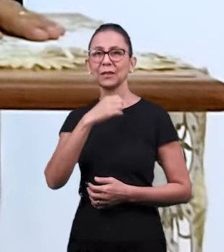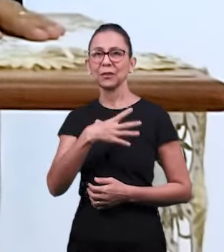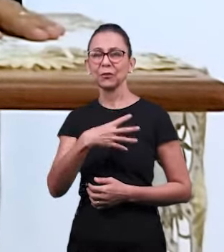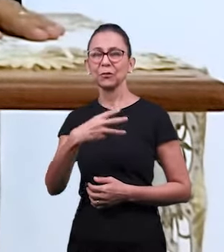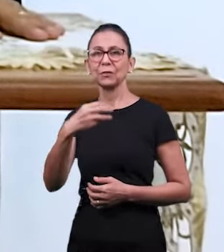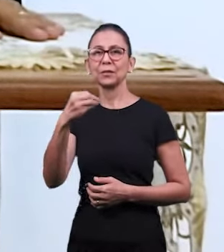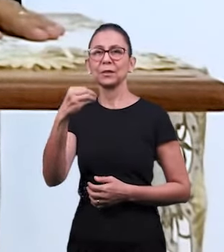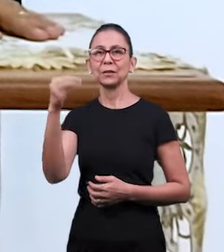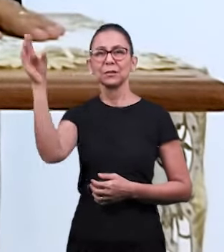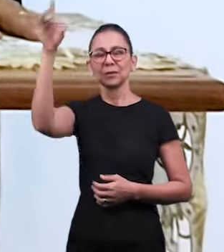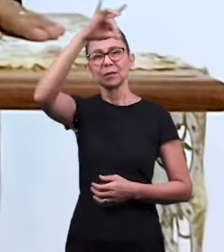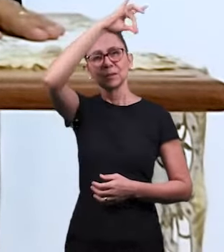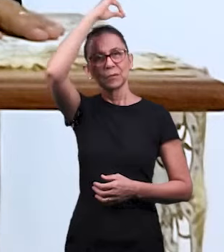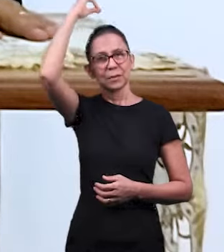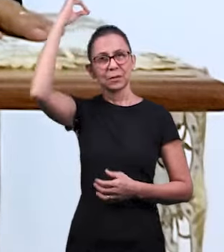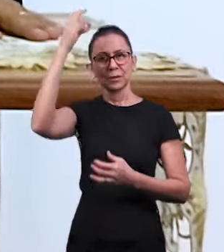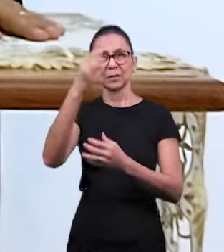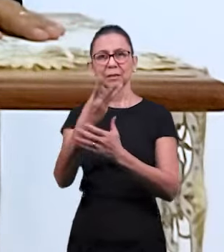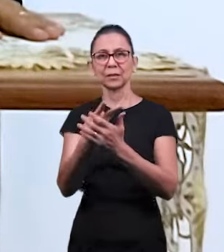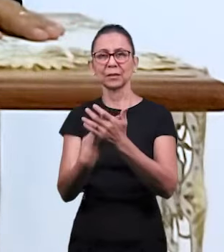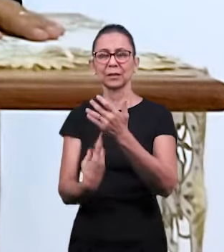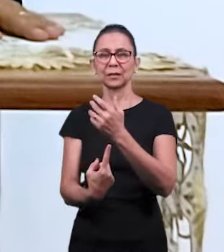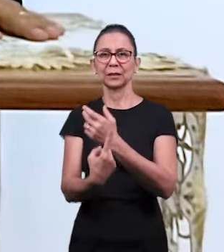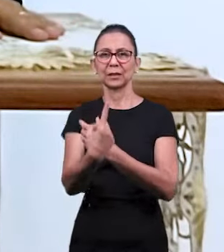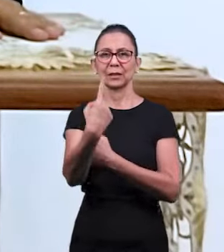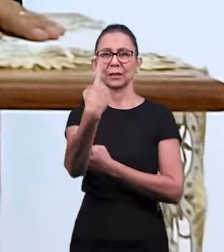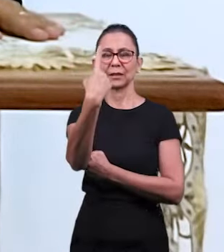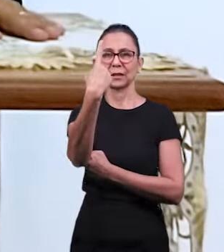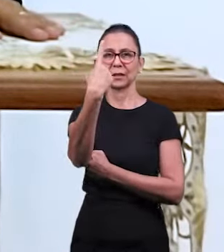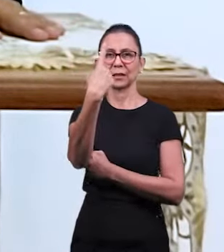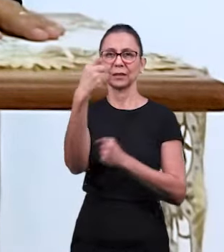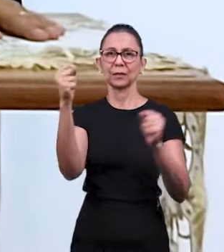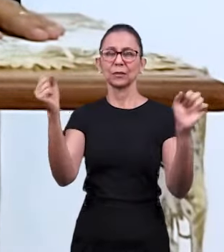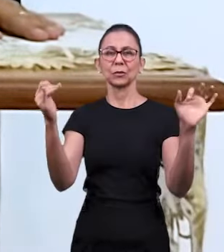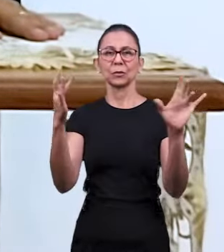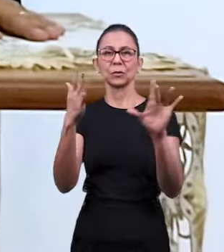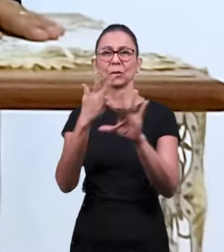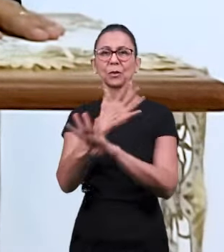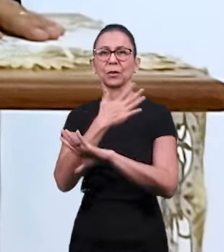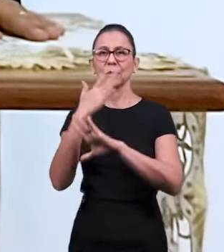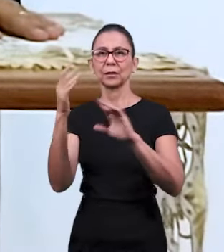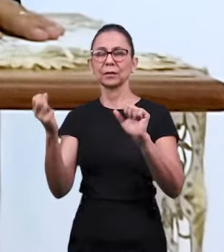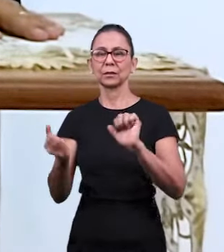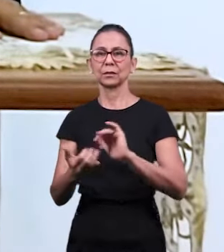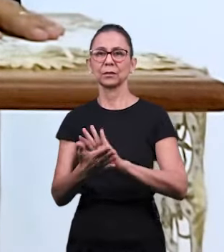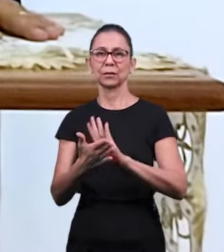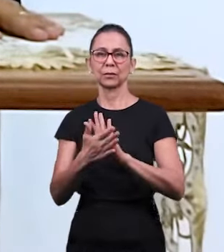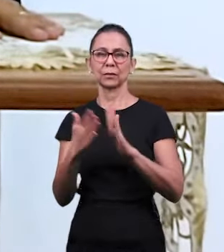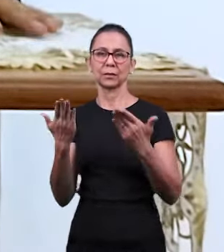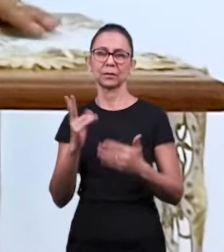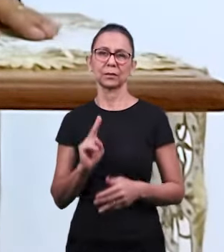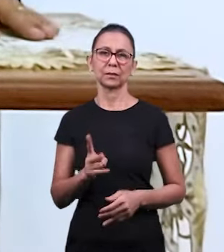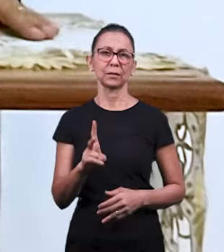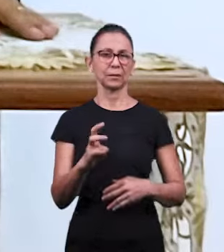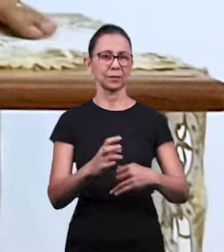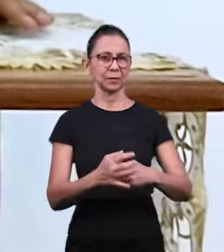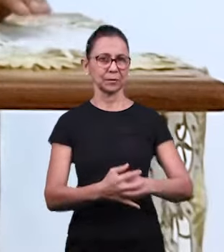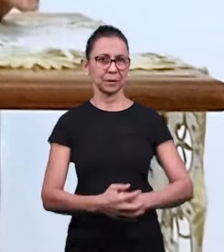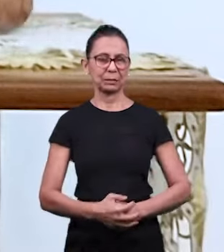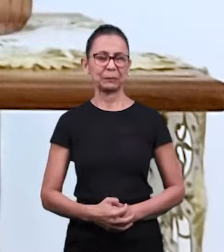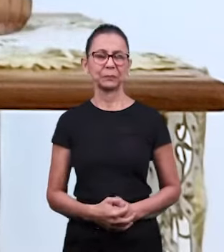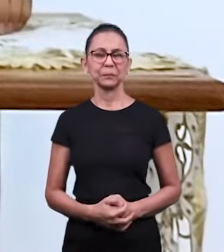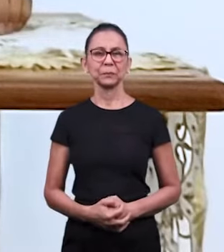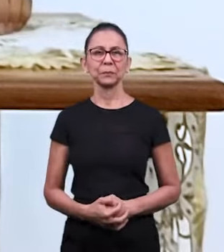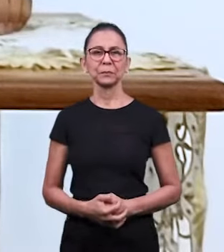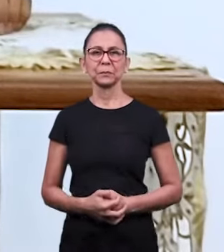Духу Святому вся слава, вся честь, вся поклонение, вся хвала, сейчас и вовеки. Аминь. Да